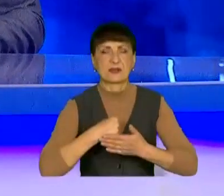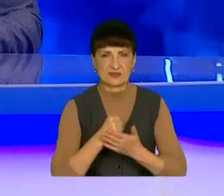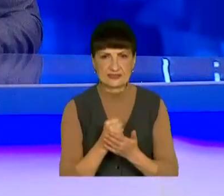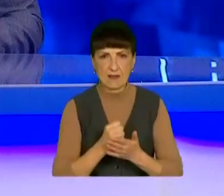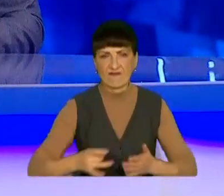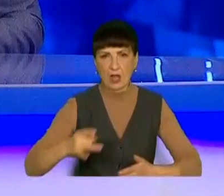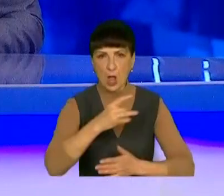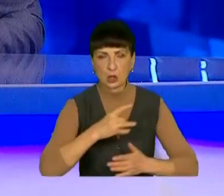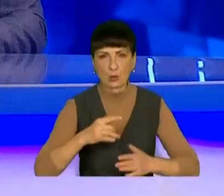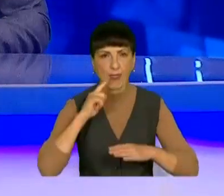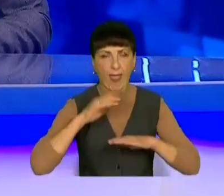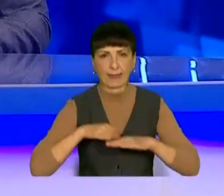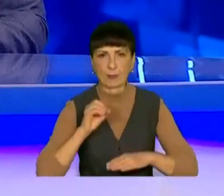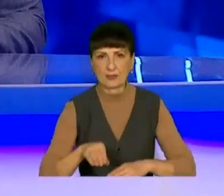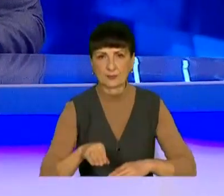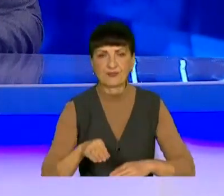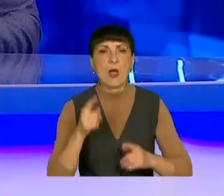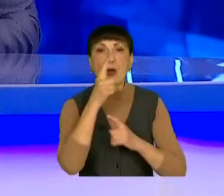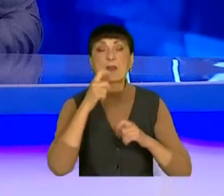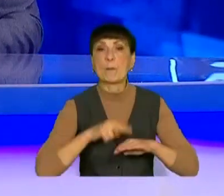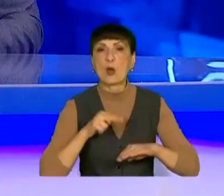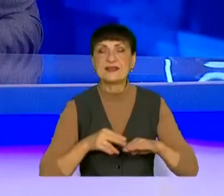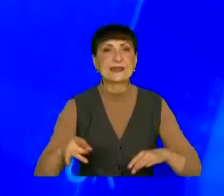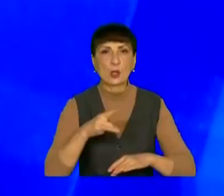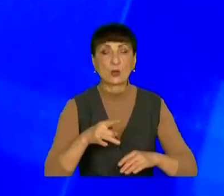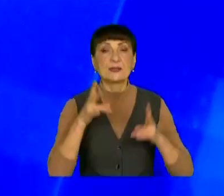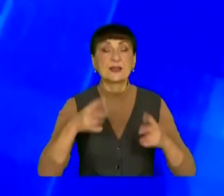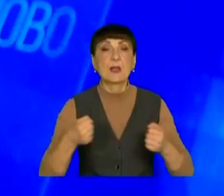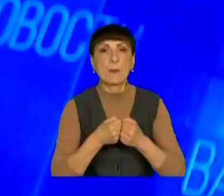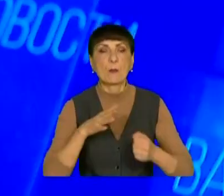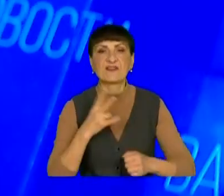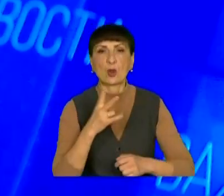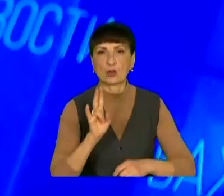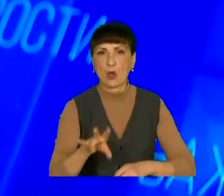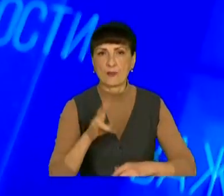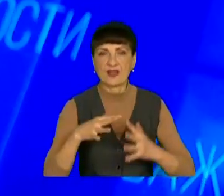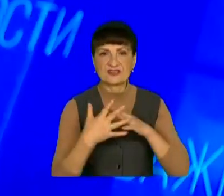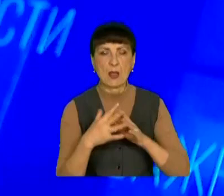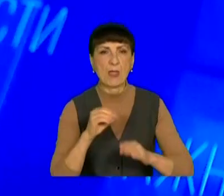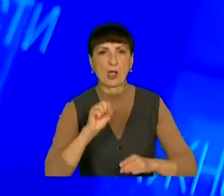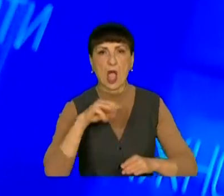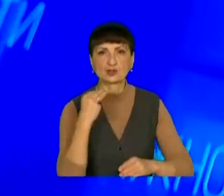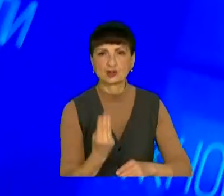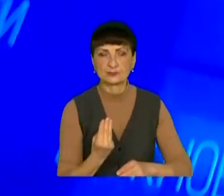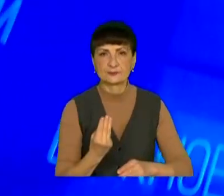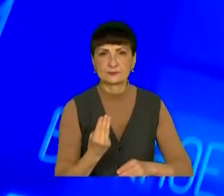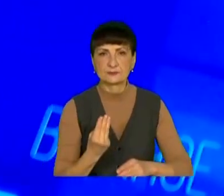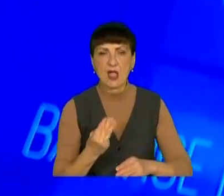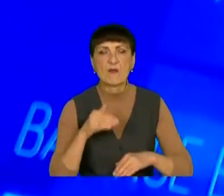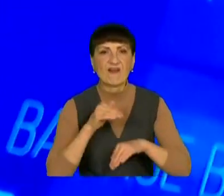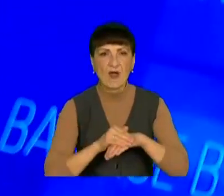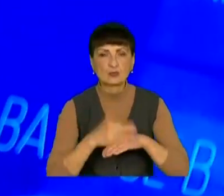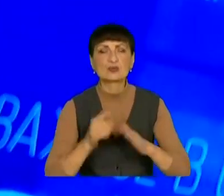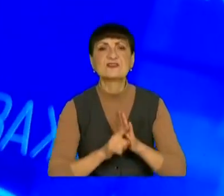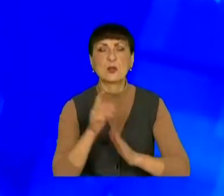в районном акимате. По данным полиции региона, ДТП произошло 2 ноября в селе Бегаш из Кельдинского района. По факту